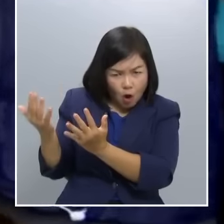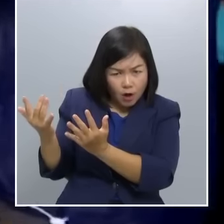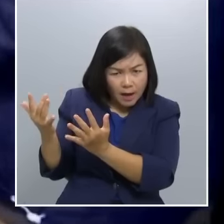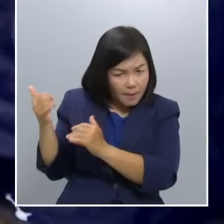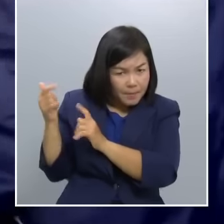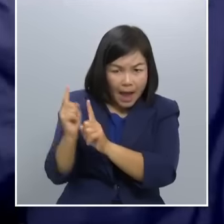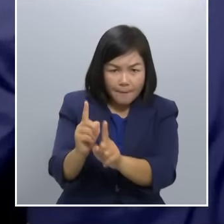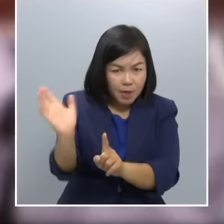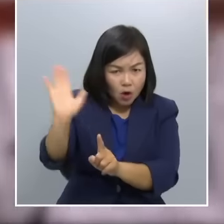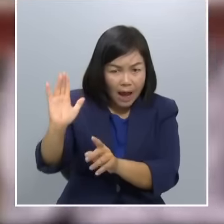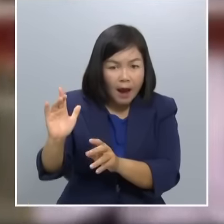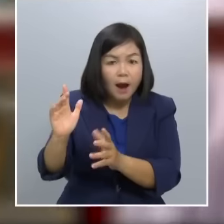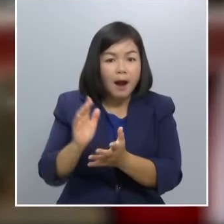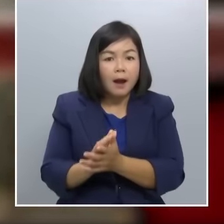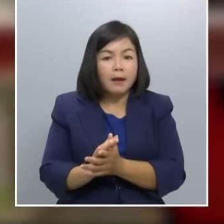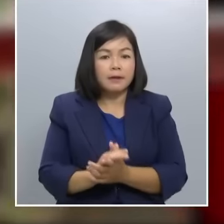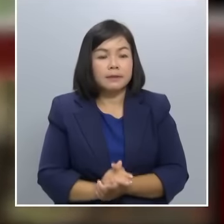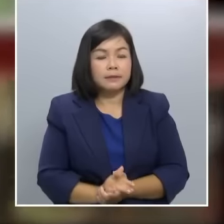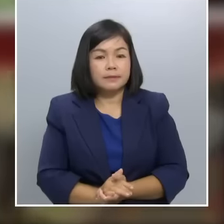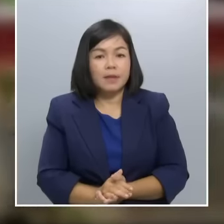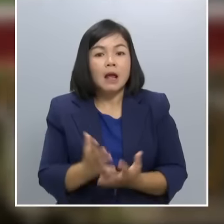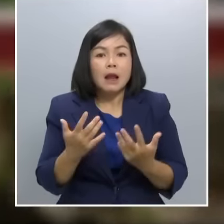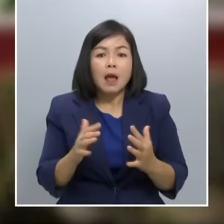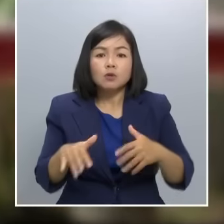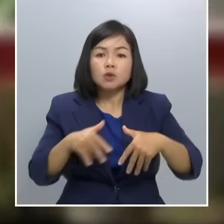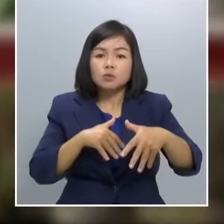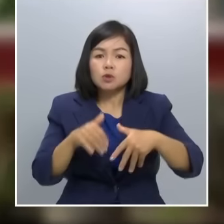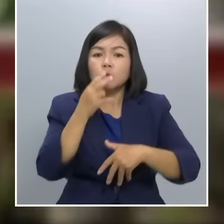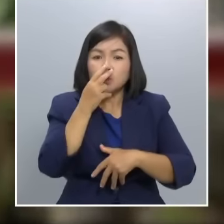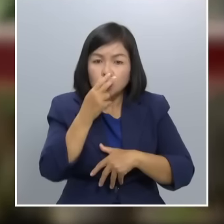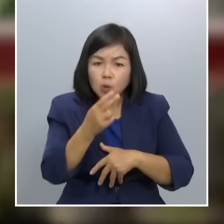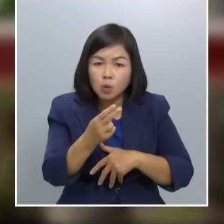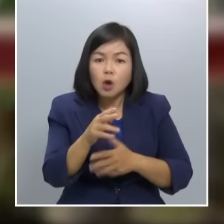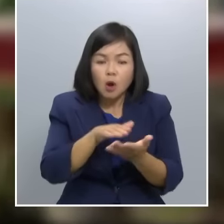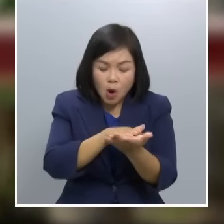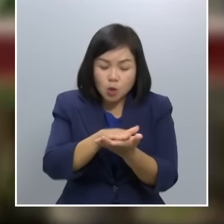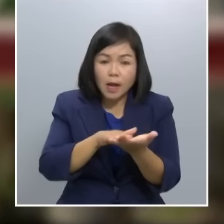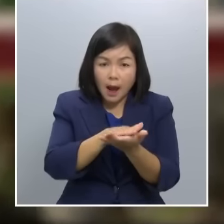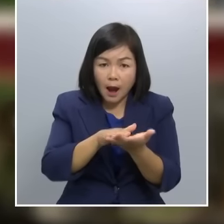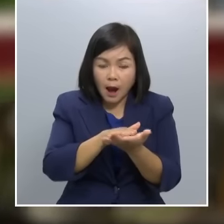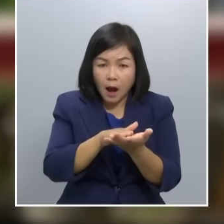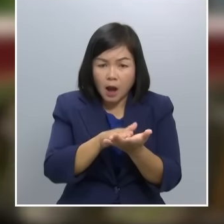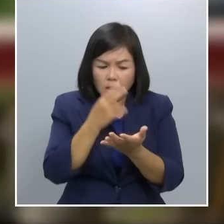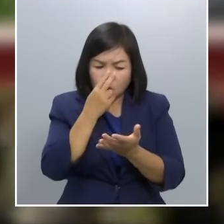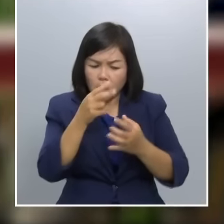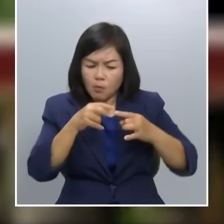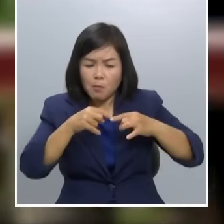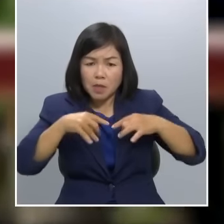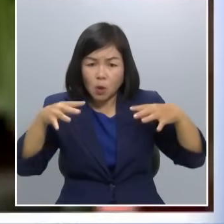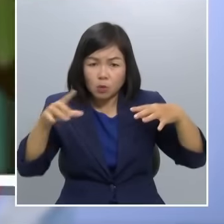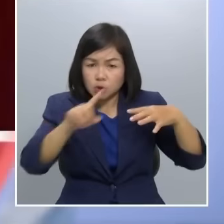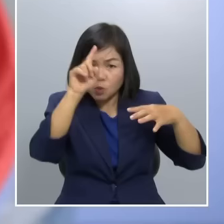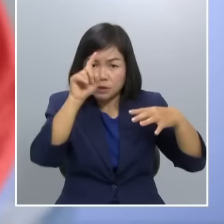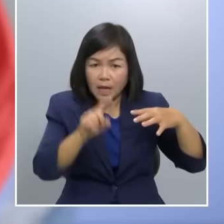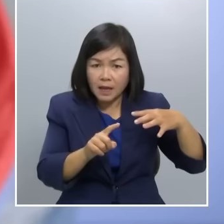กครับคุณผู้ชมครับแล้วสิ่งที่ขออภัยต้องใช้คำนี้นะฮะที่มันไม่ชอบมาพากลหรือว่าหลายคนก็บอกมัน